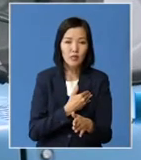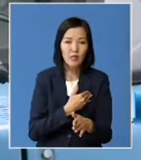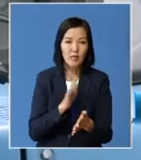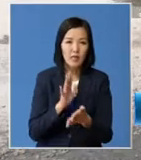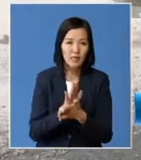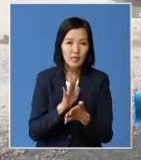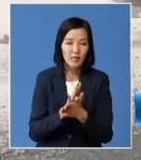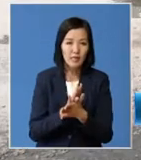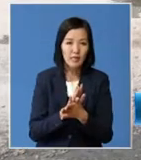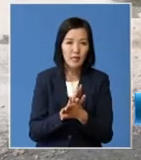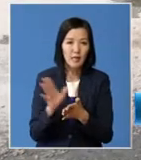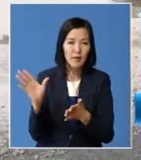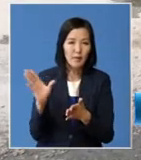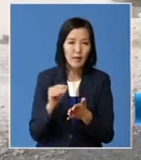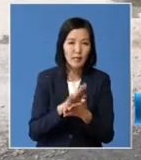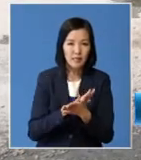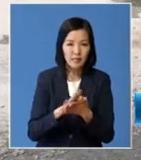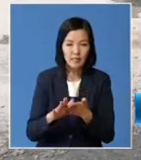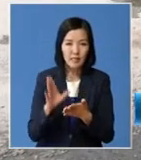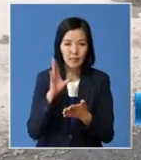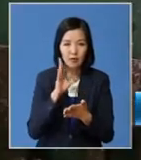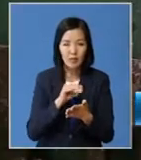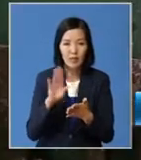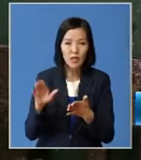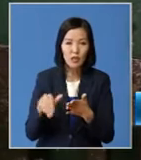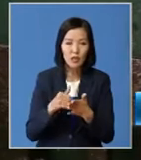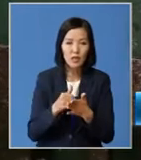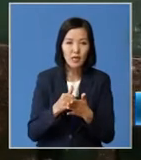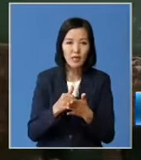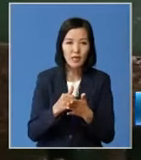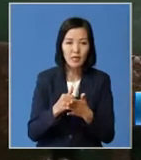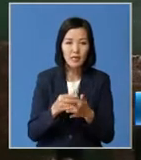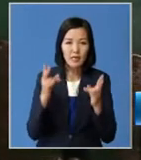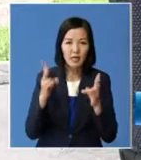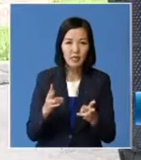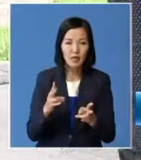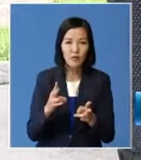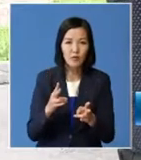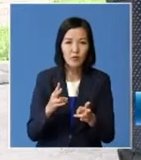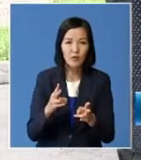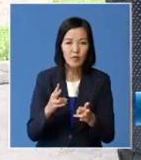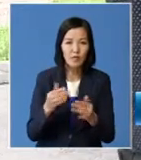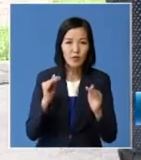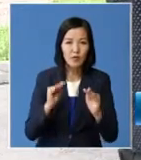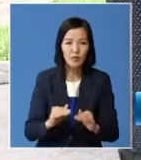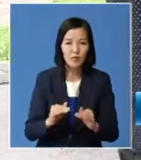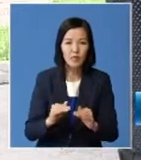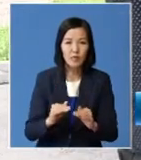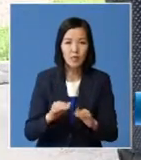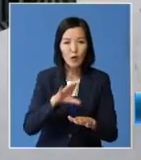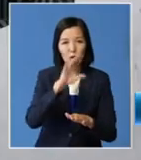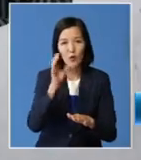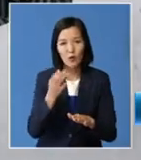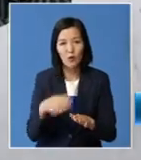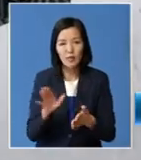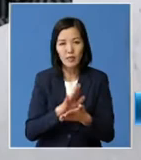қалдықтарды көлеміне қарай бөліп, іріктеп, жинақтап шығарады. Жаңа құрылғы жүйедегі апаттың азаюына себеп болмақ. Мәселен, осыған дейін құбырды тазалайтын автокөліктер